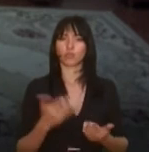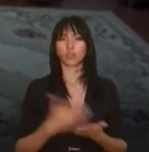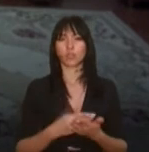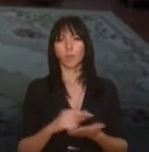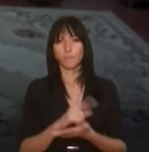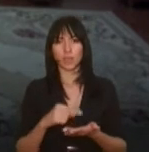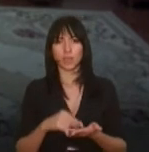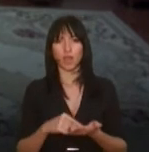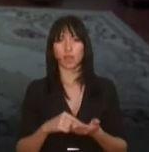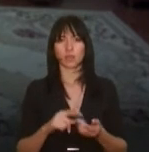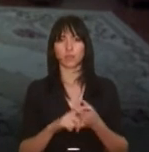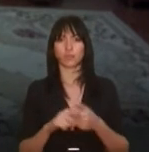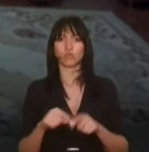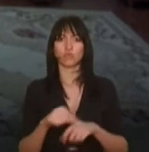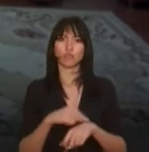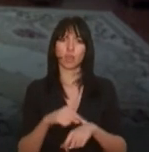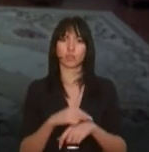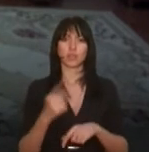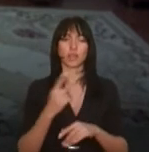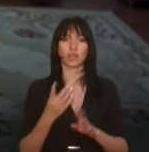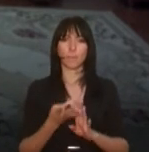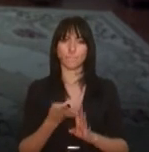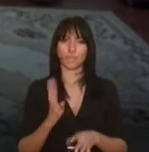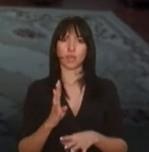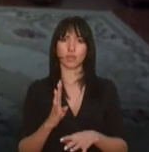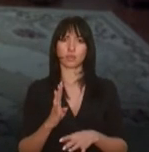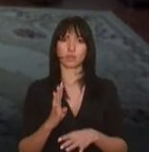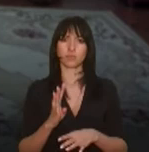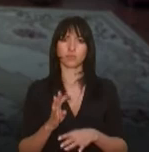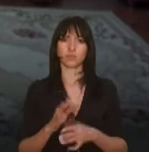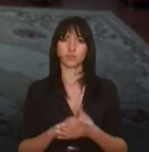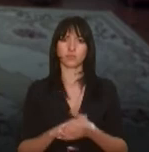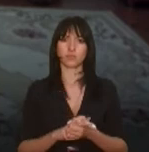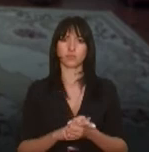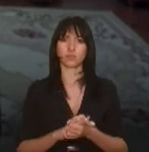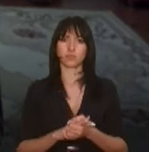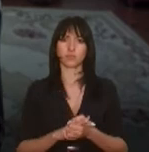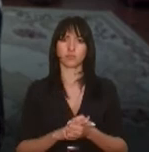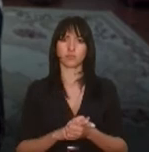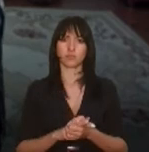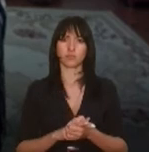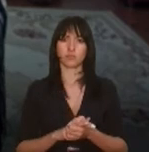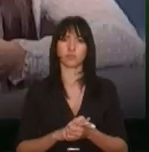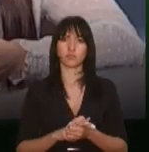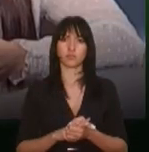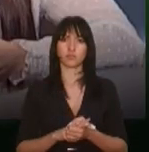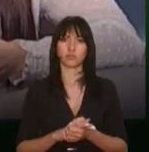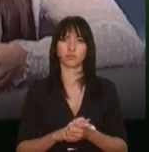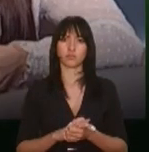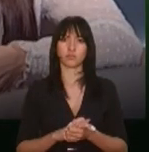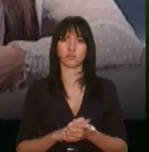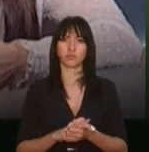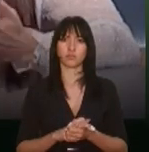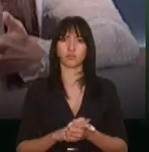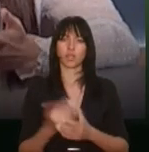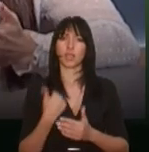знайти час на завтра, зібратися і піти до лікаря і оглянути випадково.